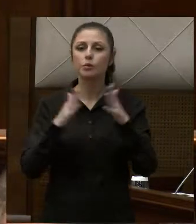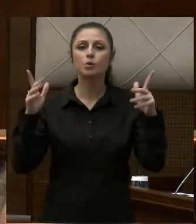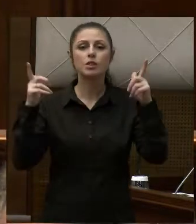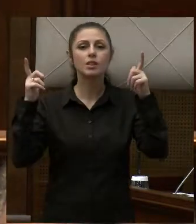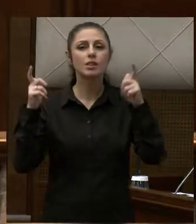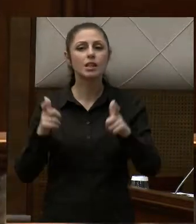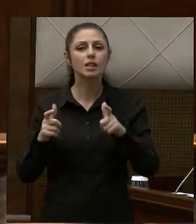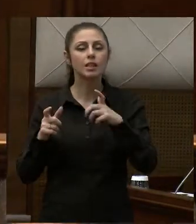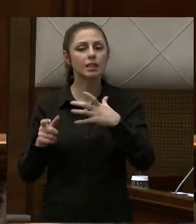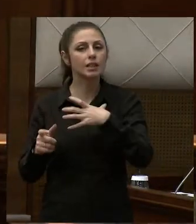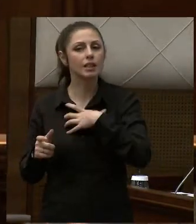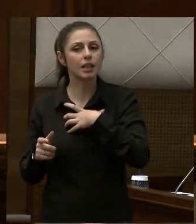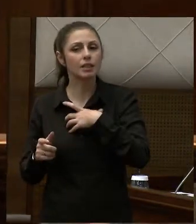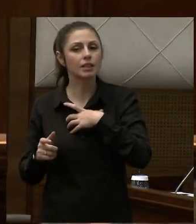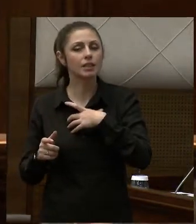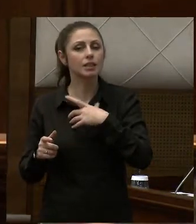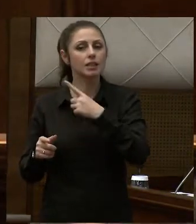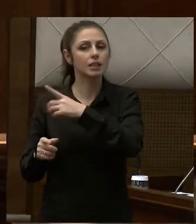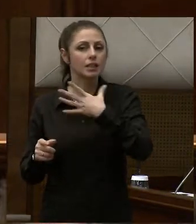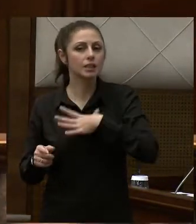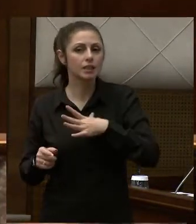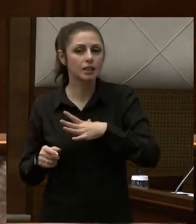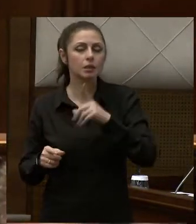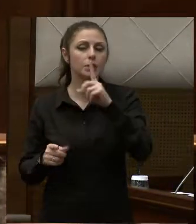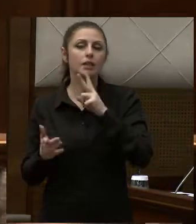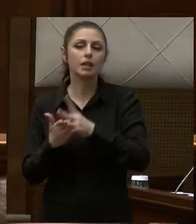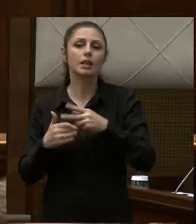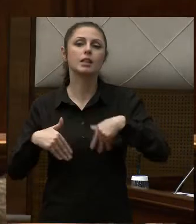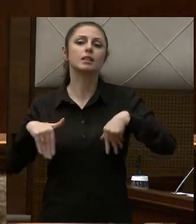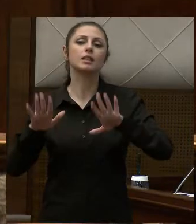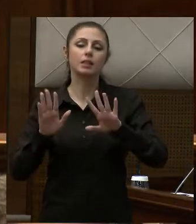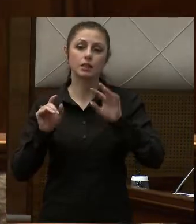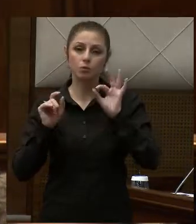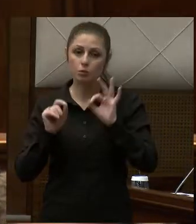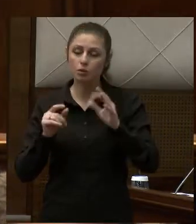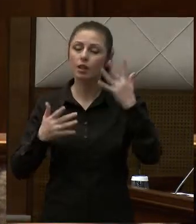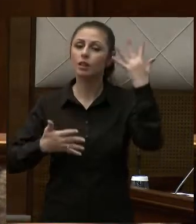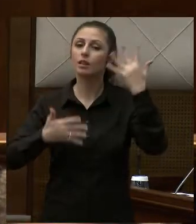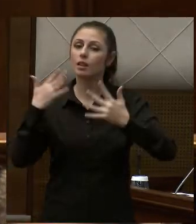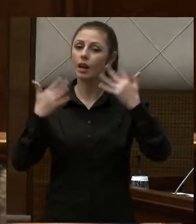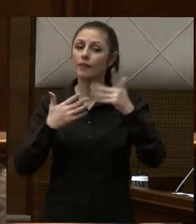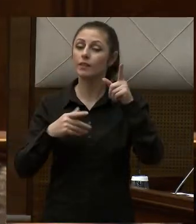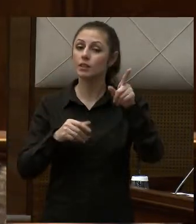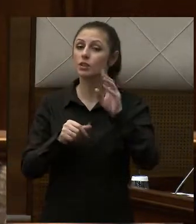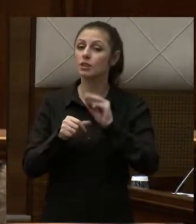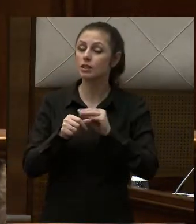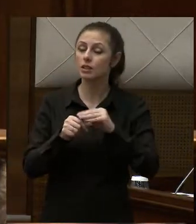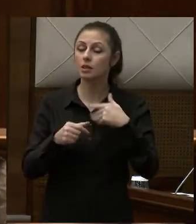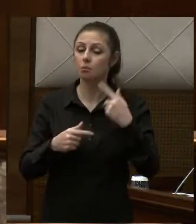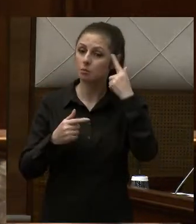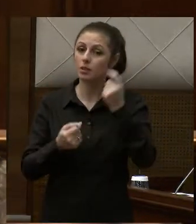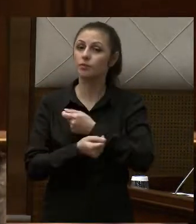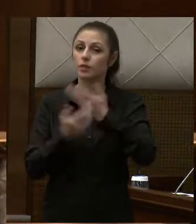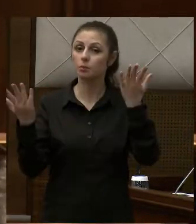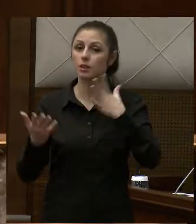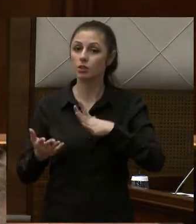Büyükşehir'in iradesi içerisinde alınan bir karar değildir. Bunu özellikle burada televizyon ekranları huzurunda da belirtmek istiyorum. Şu